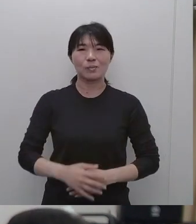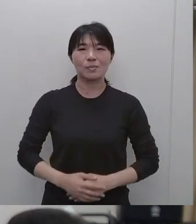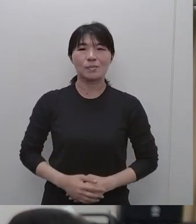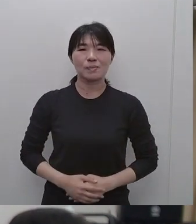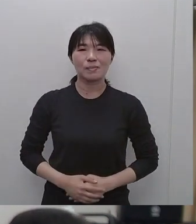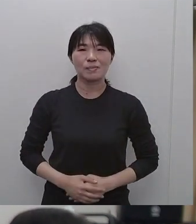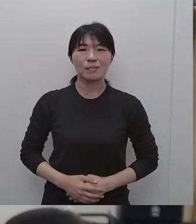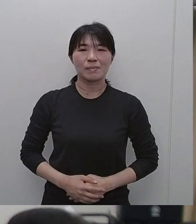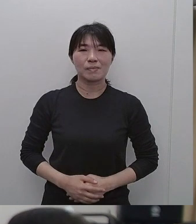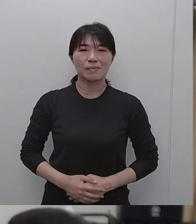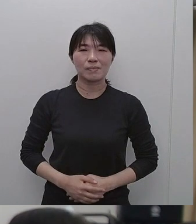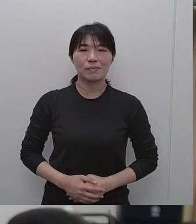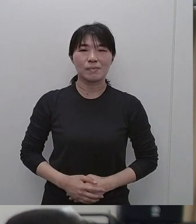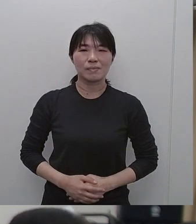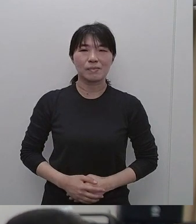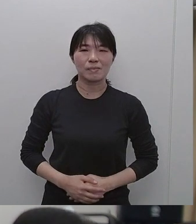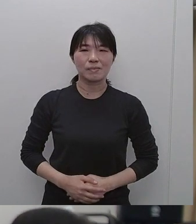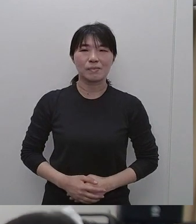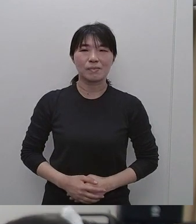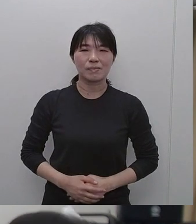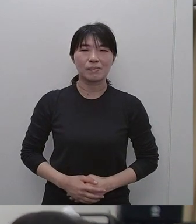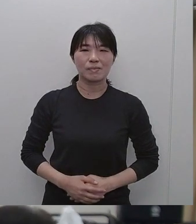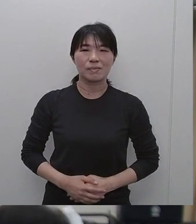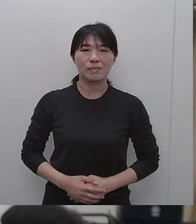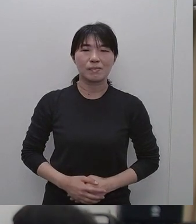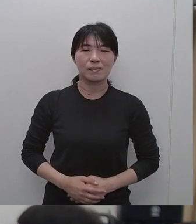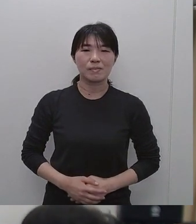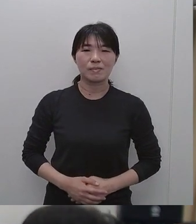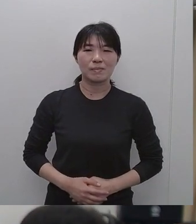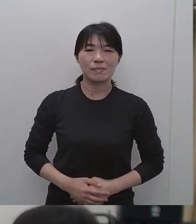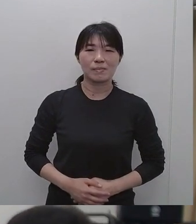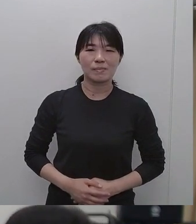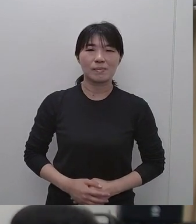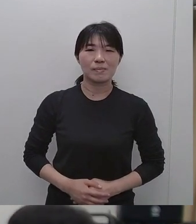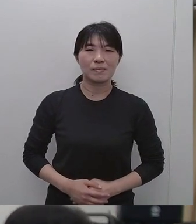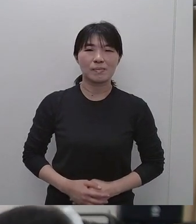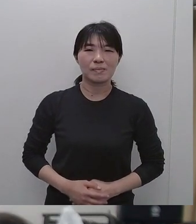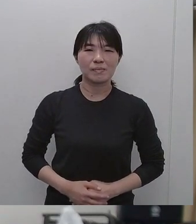また12月3日に頑張りましょう。 ありがとうございます。